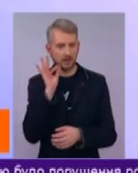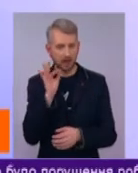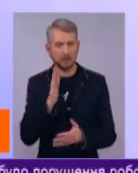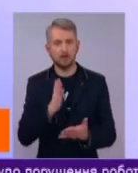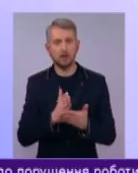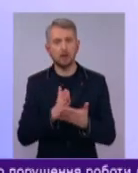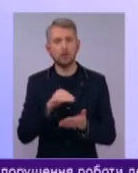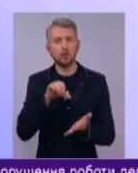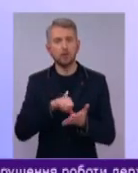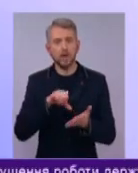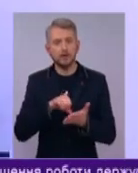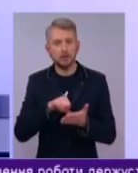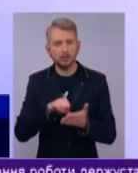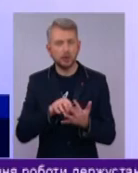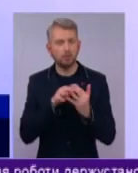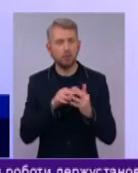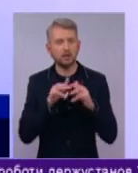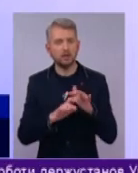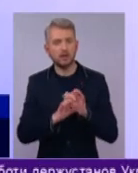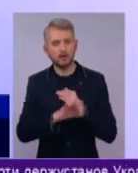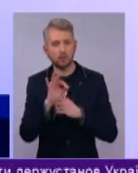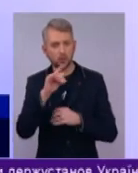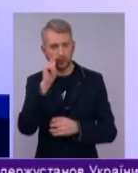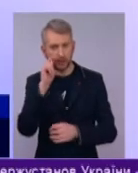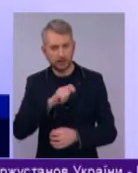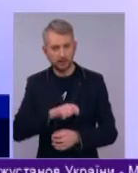являються учасниками бойових дій на сході України.